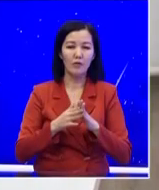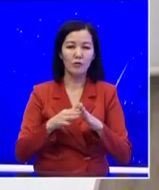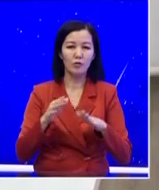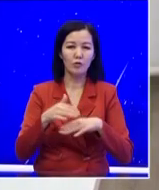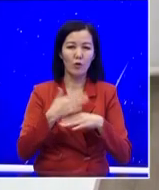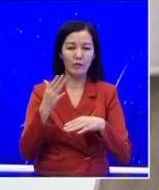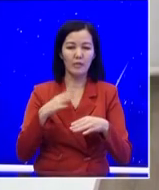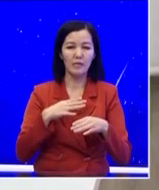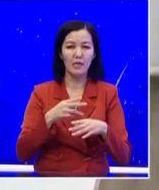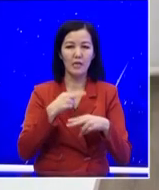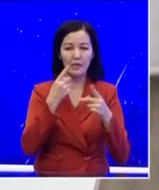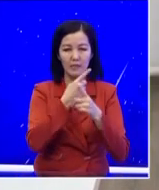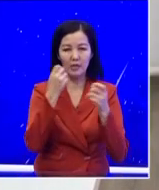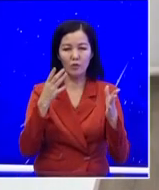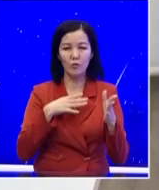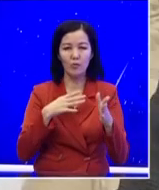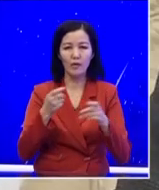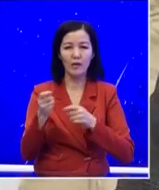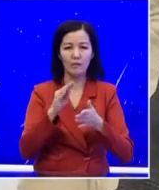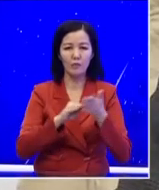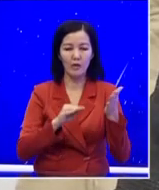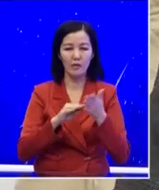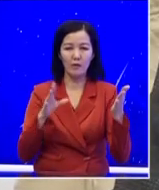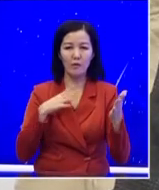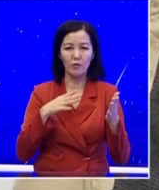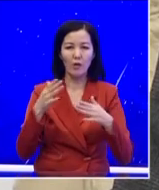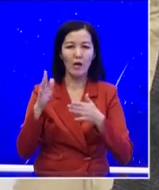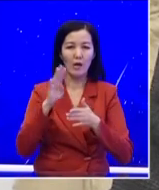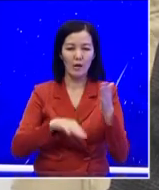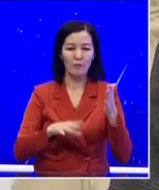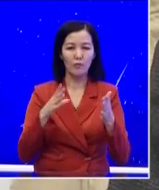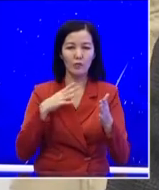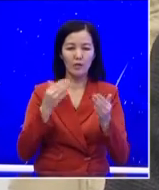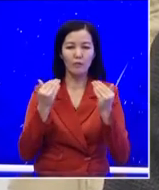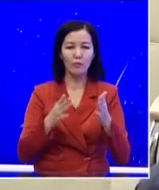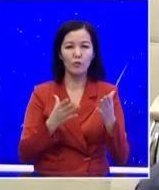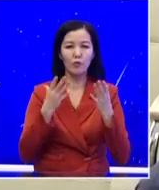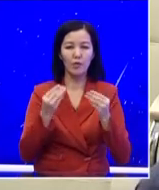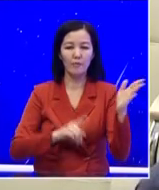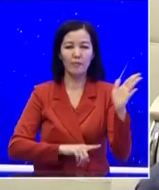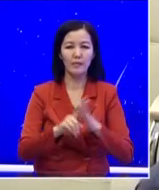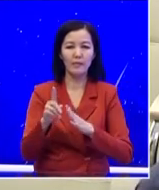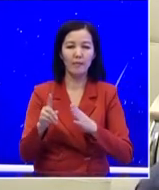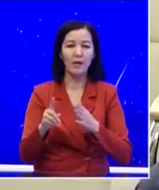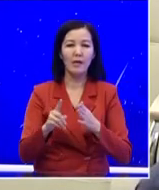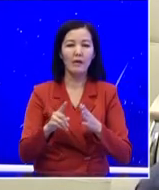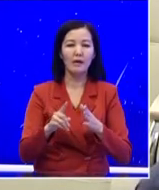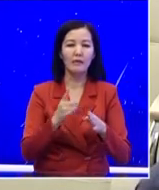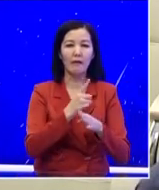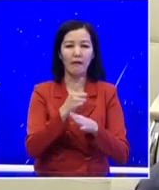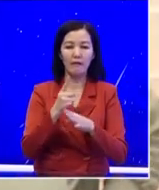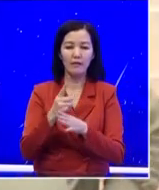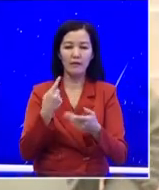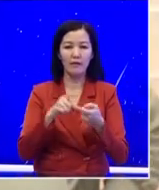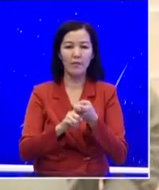тартылған. Оларға ескерту беріліп, әкімшілік хаттама толтырылып, айыппұл салынды. Бүгіннен бастап облыс аймағына енгізілген карантинге